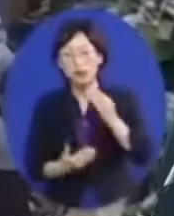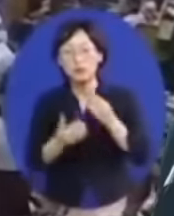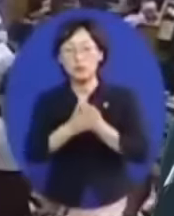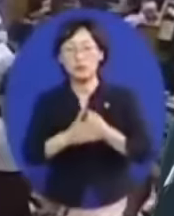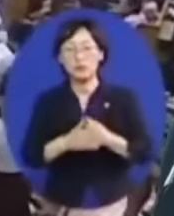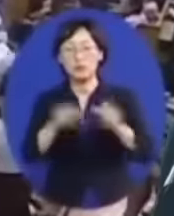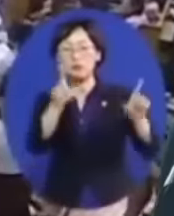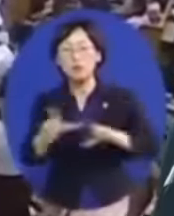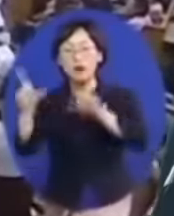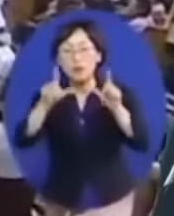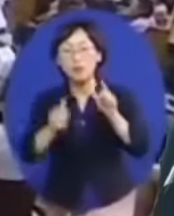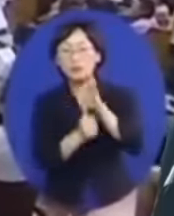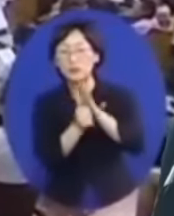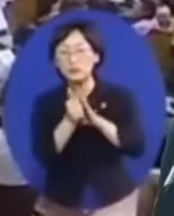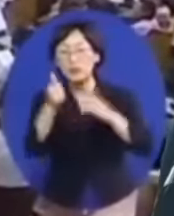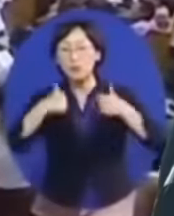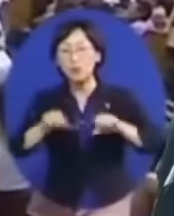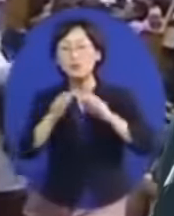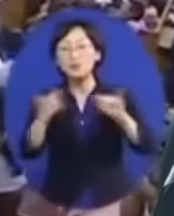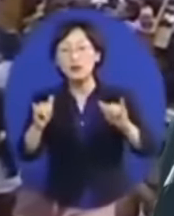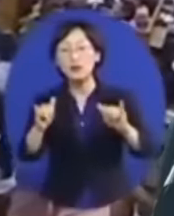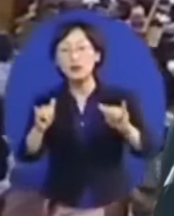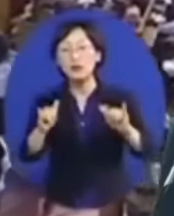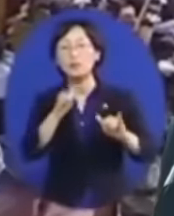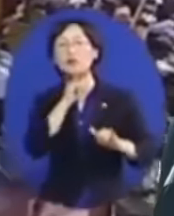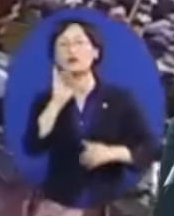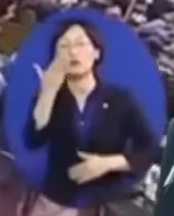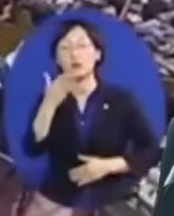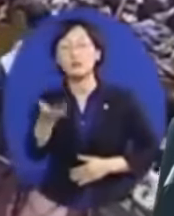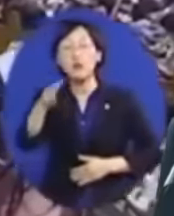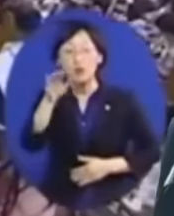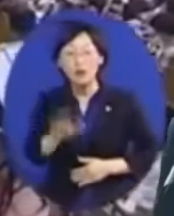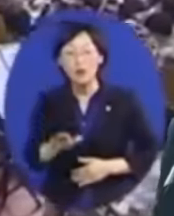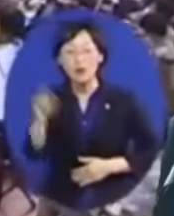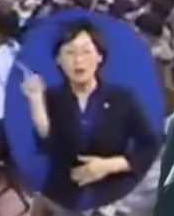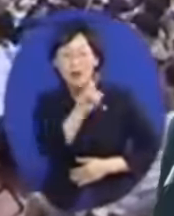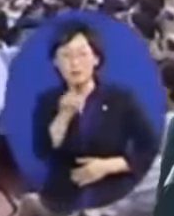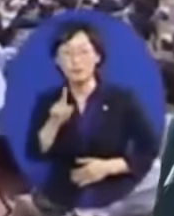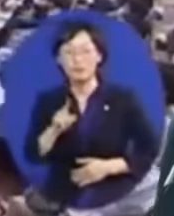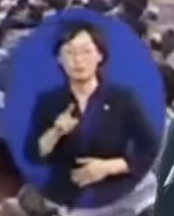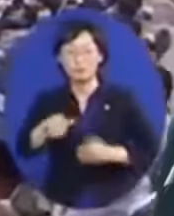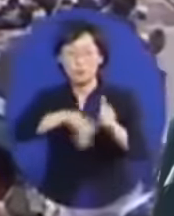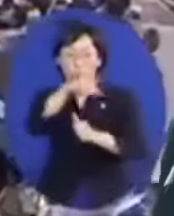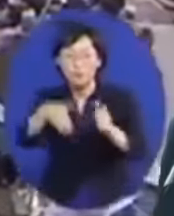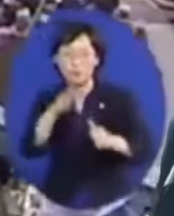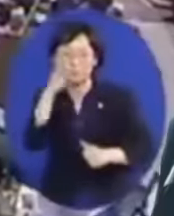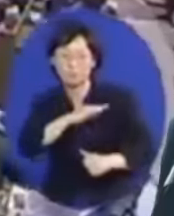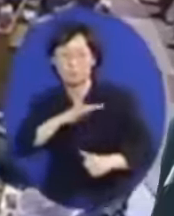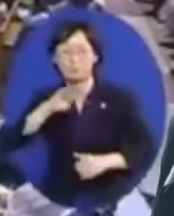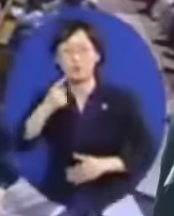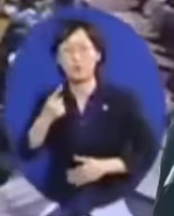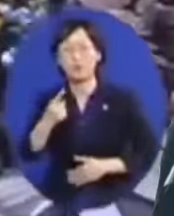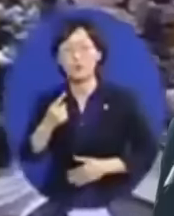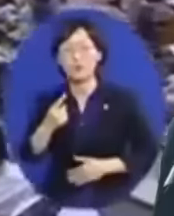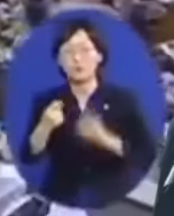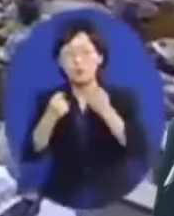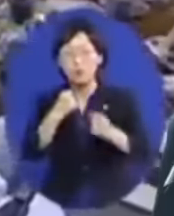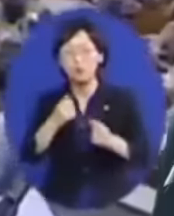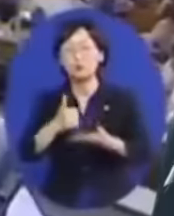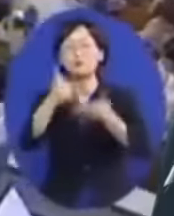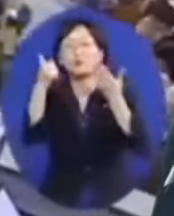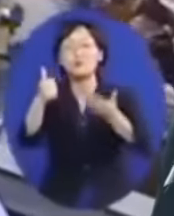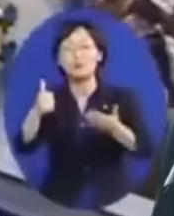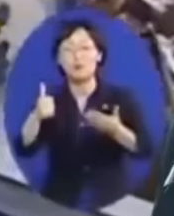삶의 희망을 포기한 사람들은 그만 죽게 되는 것입니다. 그러나 아무리 열악한 환경 가운데에서도